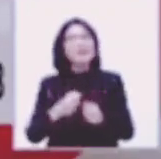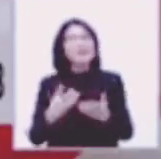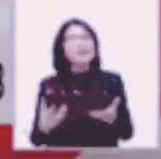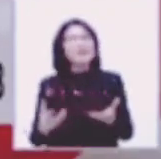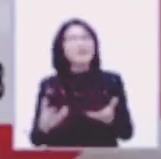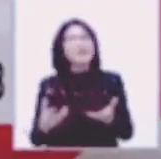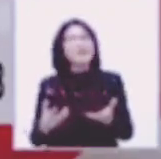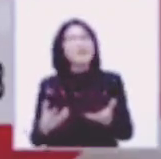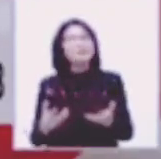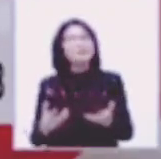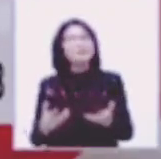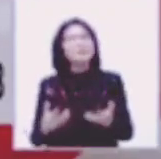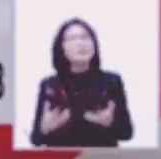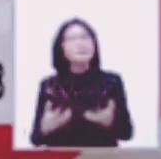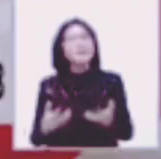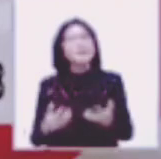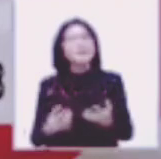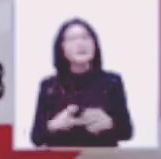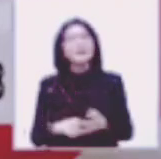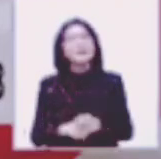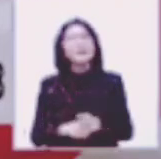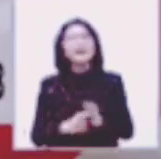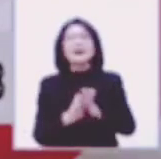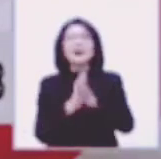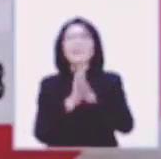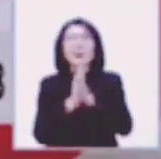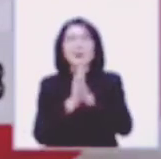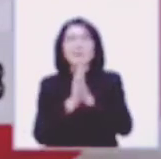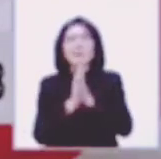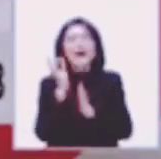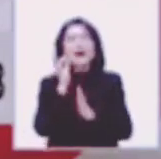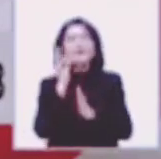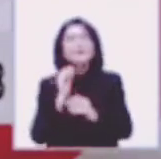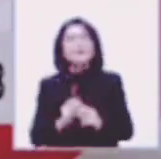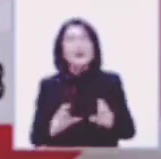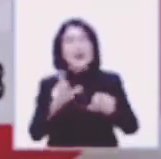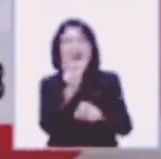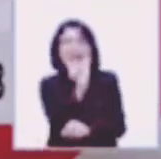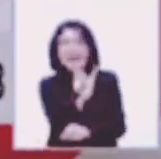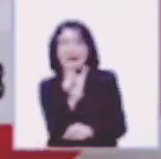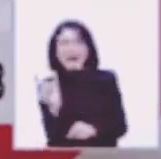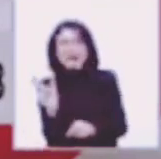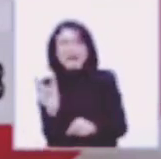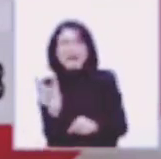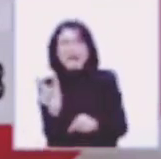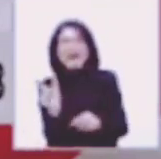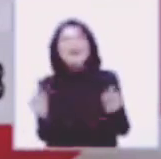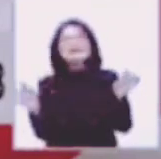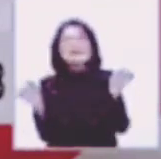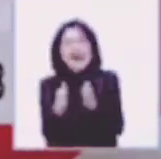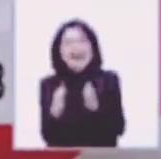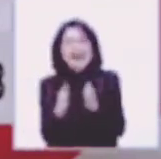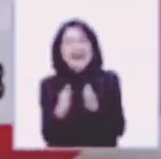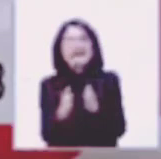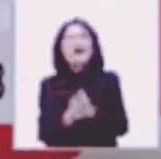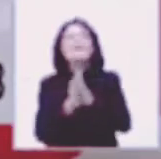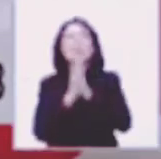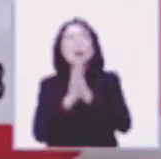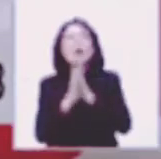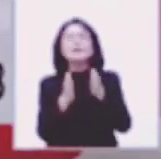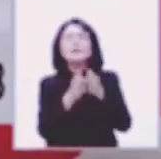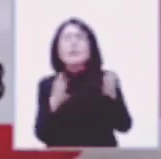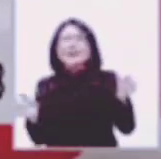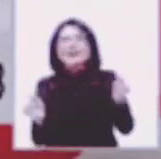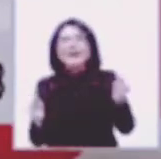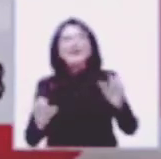Masih ada waktu, Bapak Gibran. Aturan, istilah. Kami sampaikan kembali terminologi atau singkatan, mohon untuk